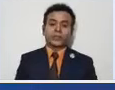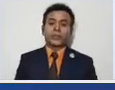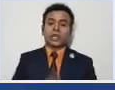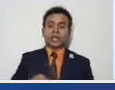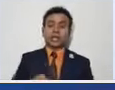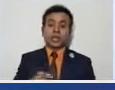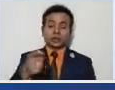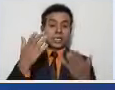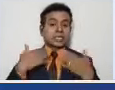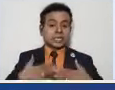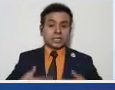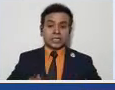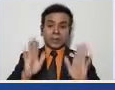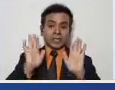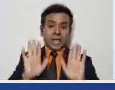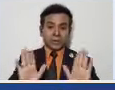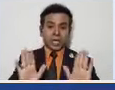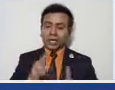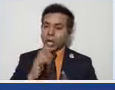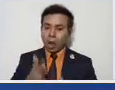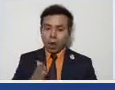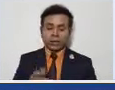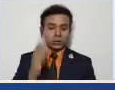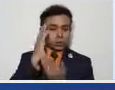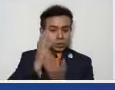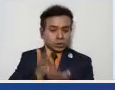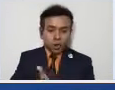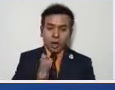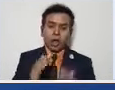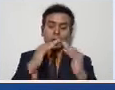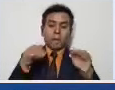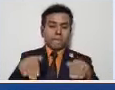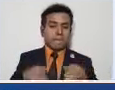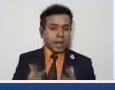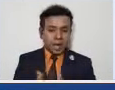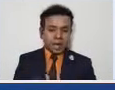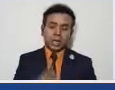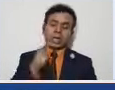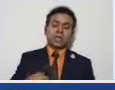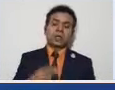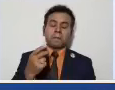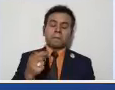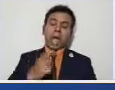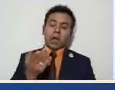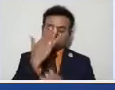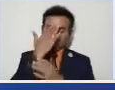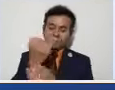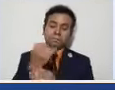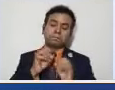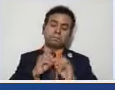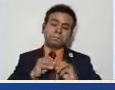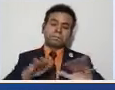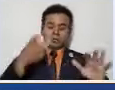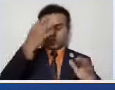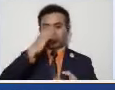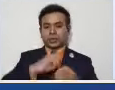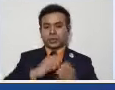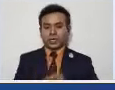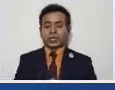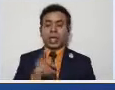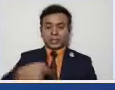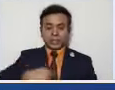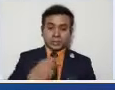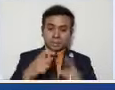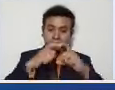এই নিয়মগুলো না মেনে চলি তাহলে হয়তো অতি দ্রুতই এই সংখ্যা আরও অনেক বেশি বেড়ে যাবে। আমরা নিজেরা প্রত্যেককেই